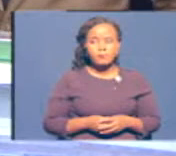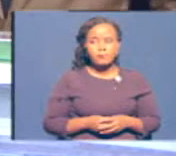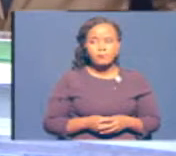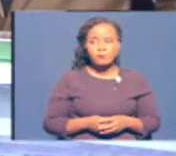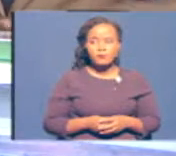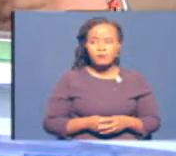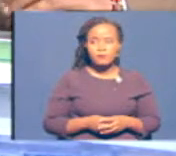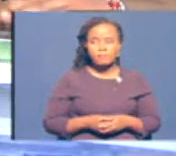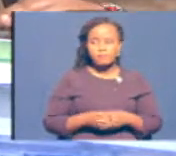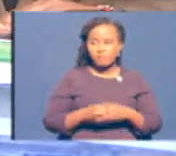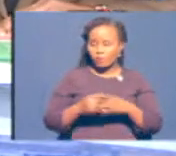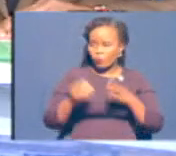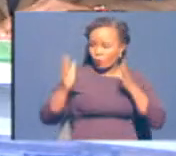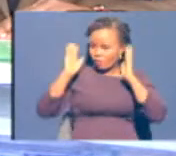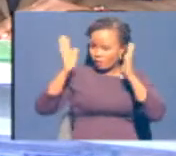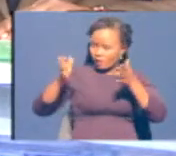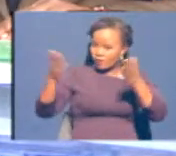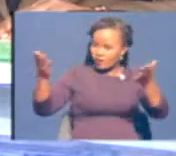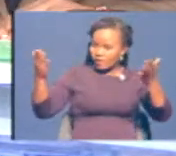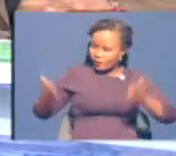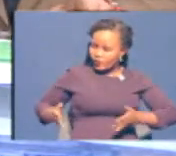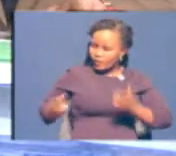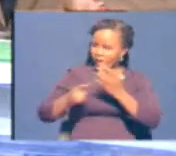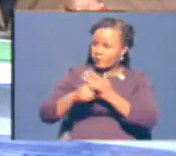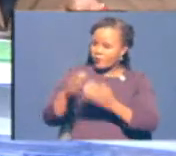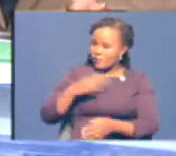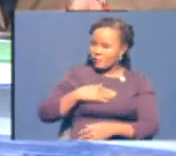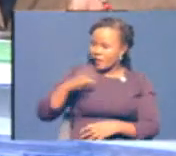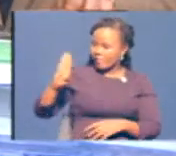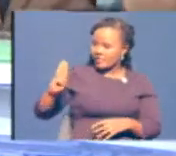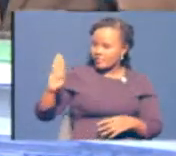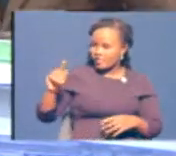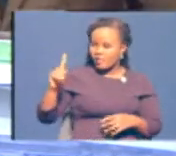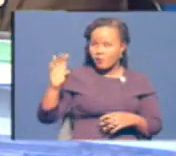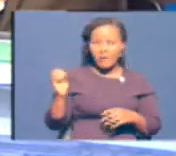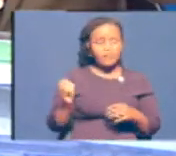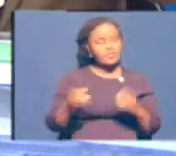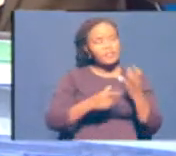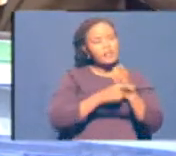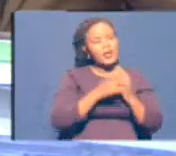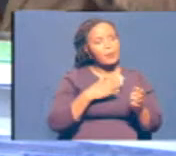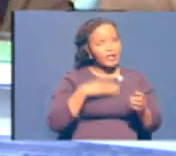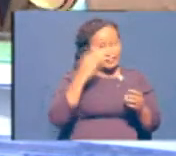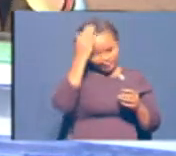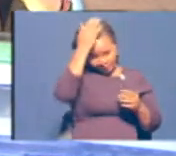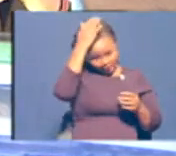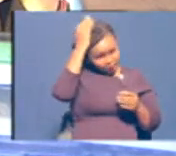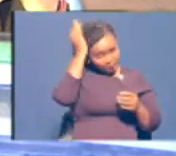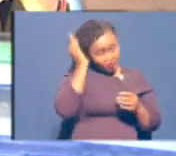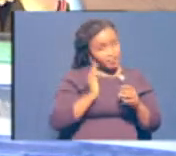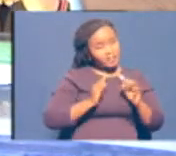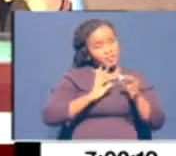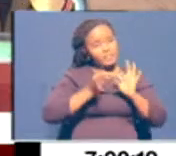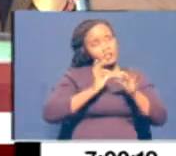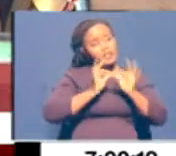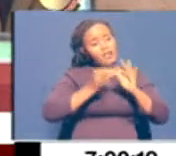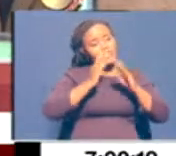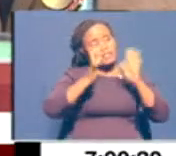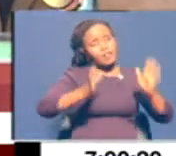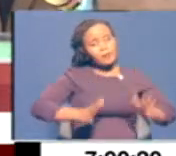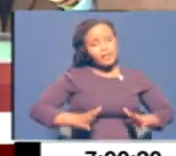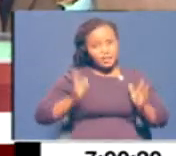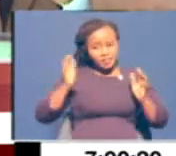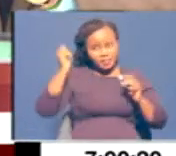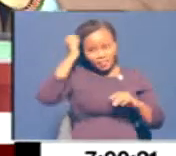Na mtazamaji, karibu, mimi ni Ahmed Juma Bhalo. Nami naitwa Beatrice Gatonye, ngetichi mtangazaji wa ishara jioni ya leo ni